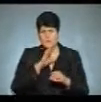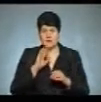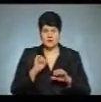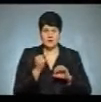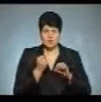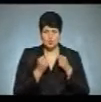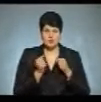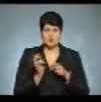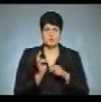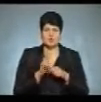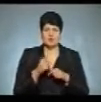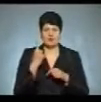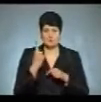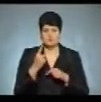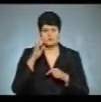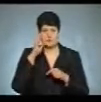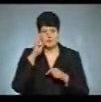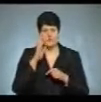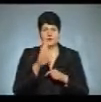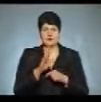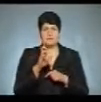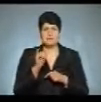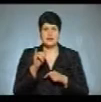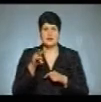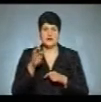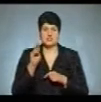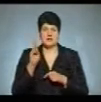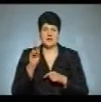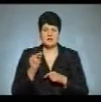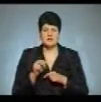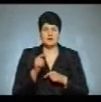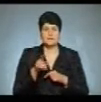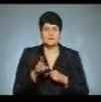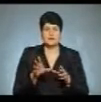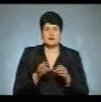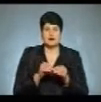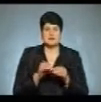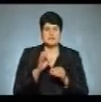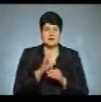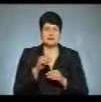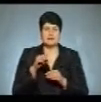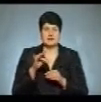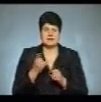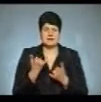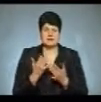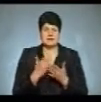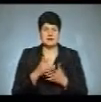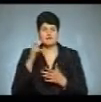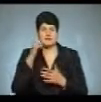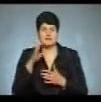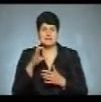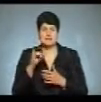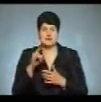На засідання прийшов один з підозрюваних – Володимир Біляшевич. З підозрюваним Сергієм Терендехом, який зараз перебуває у Чортківському